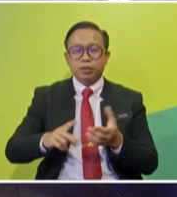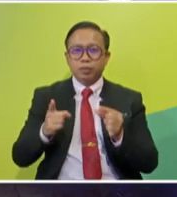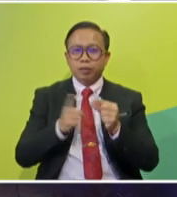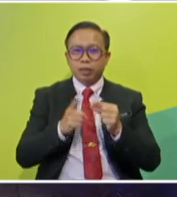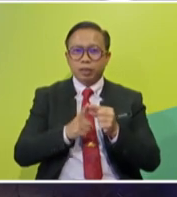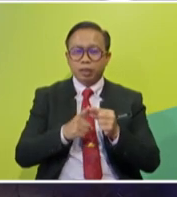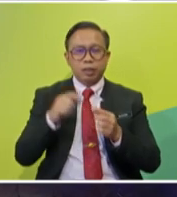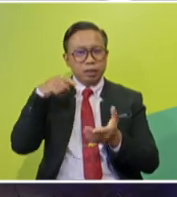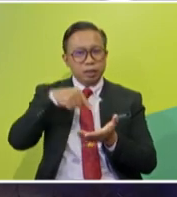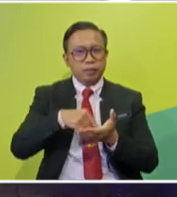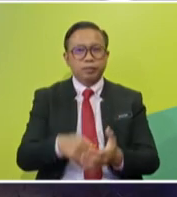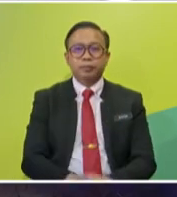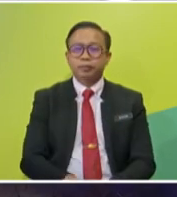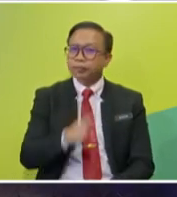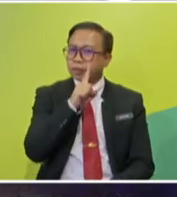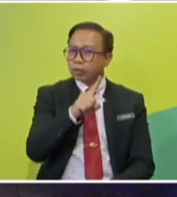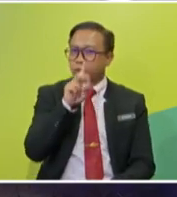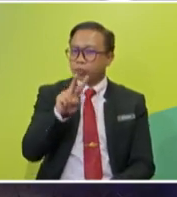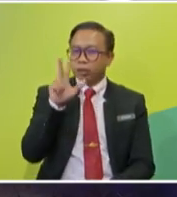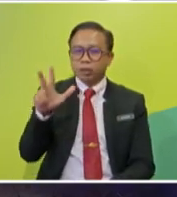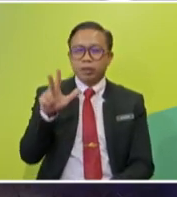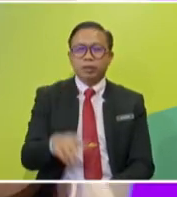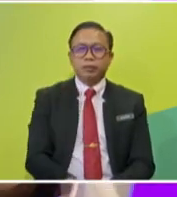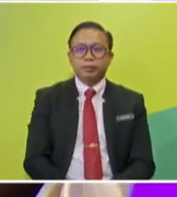ini satu dua